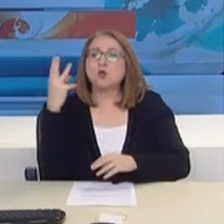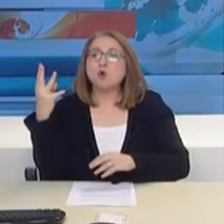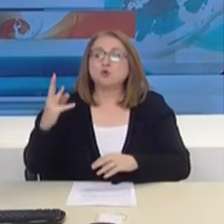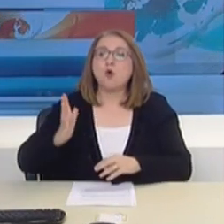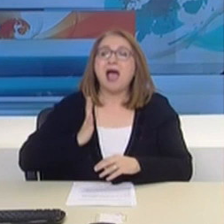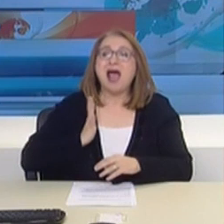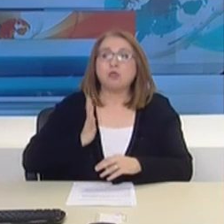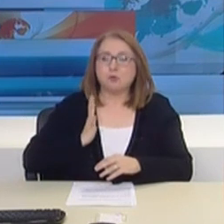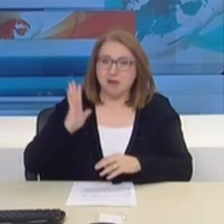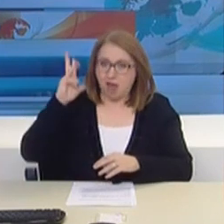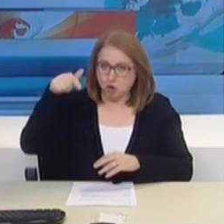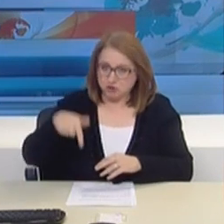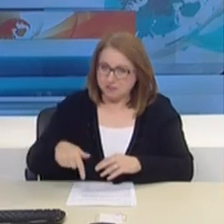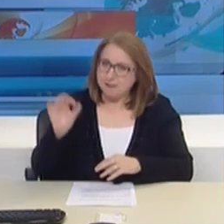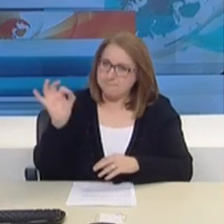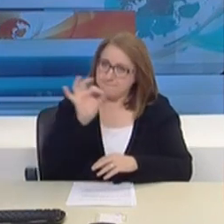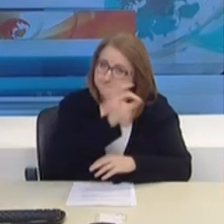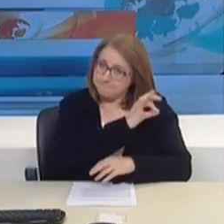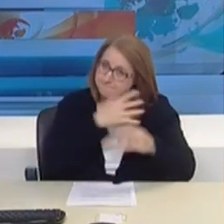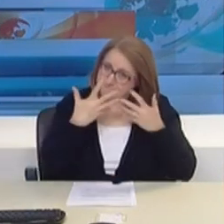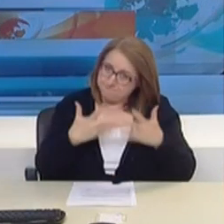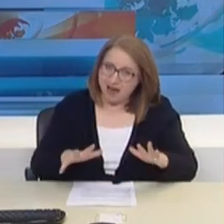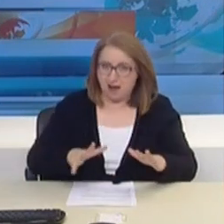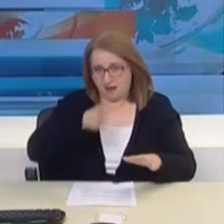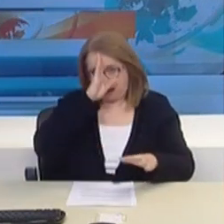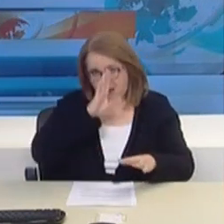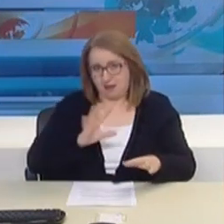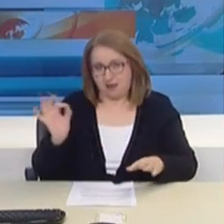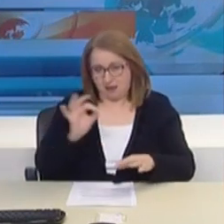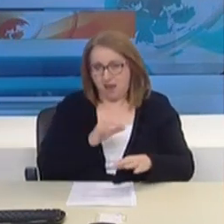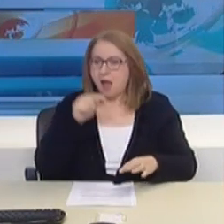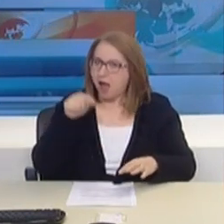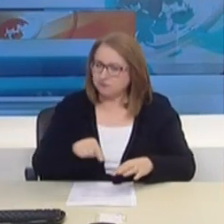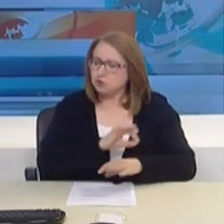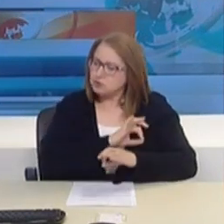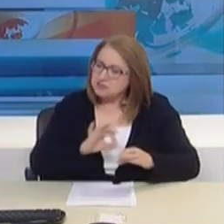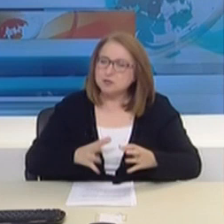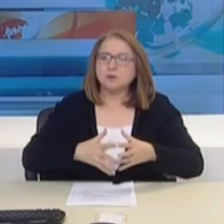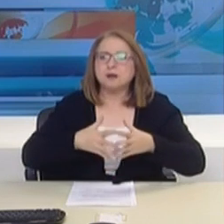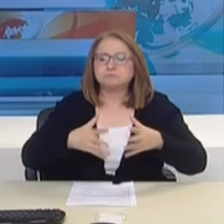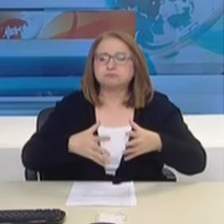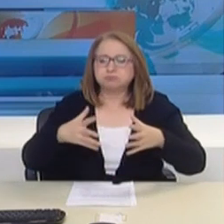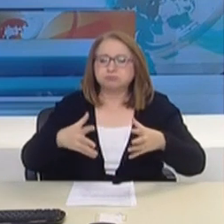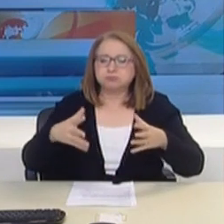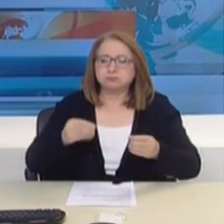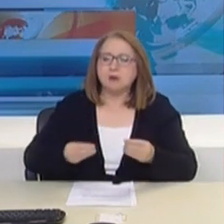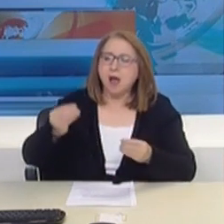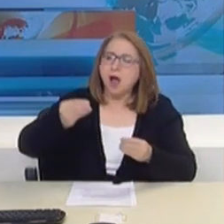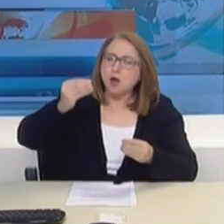Αυτοί οι αριθμοί θα συνεχίσουν να αυξάνονται με βάση τις ανάγκες και το πλάνο που έχει εκπονήσει το Υπουργείο